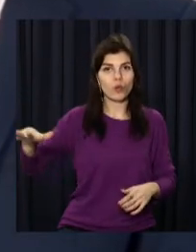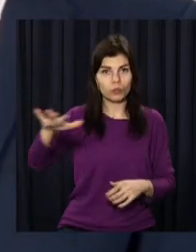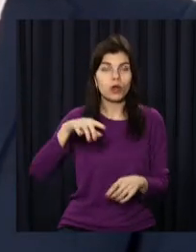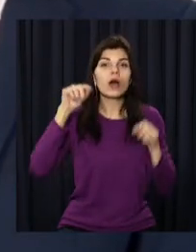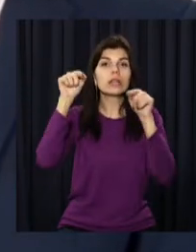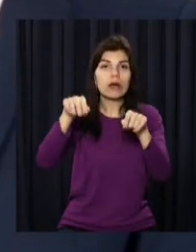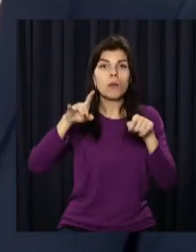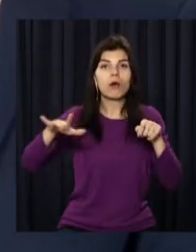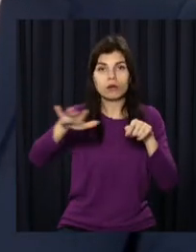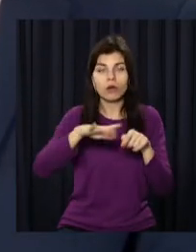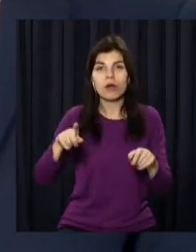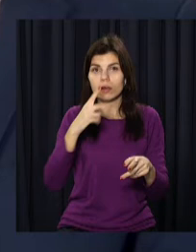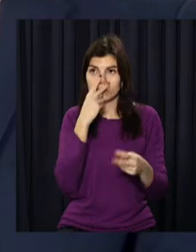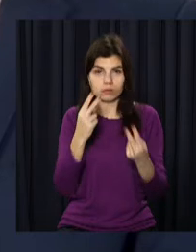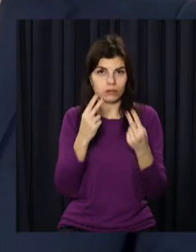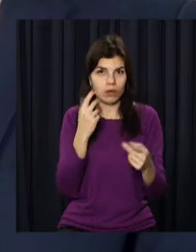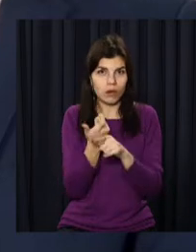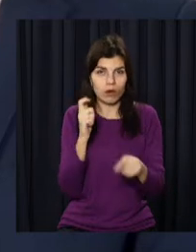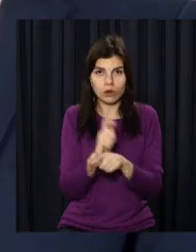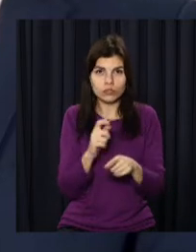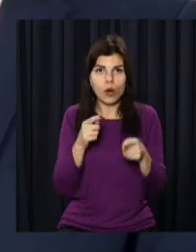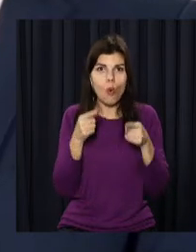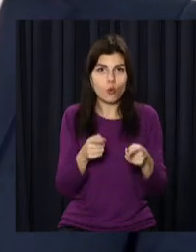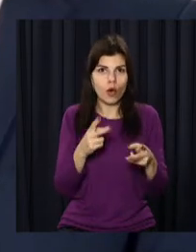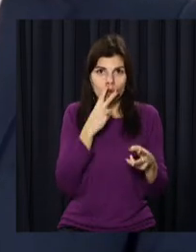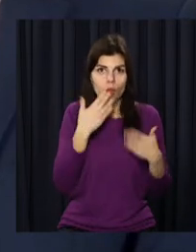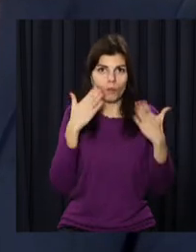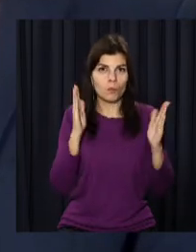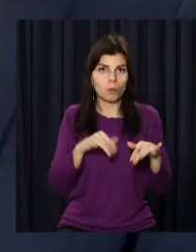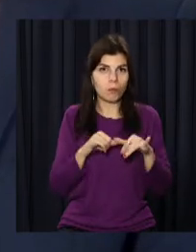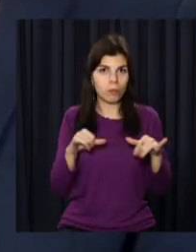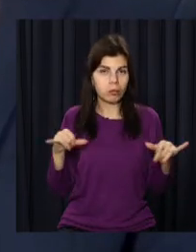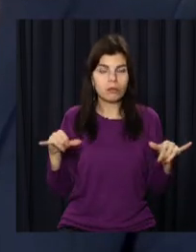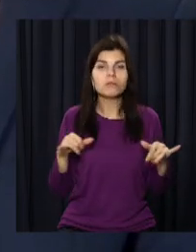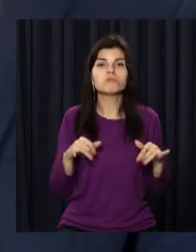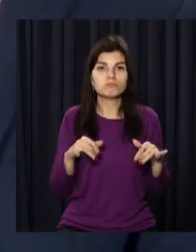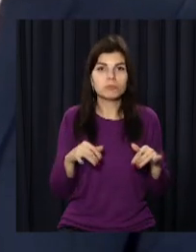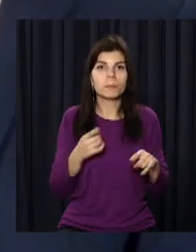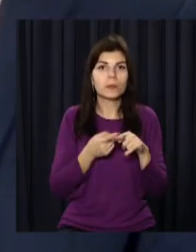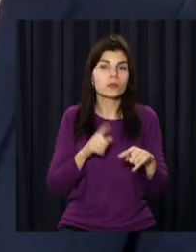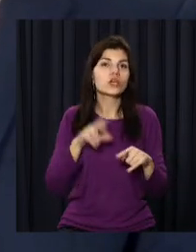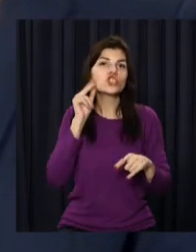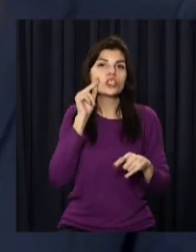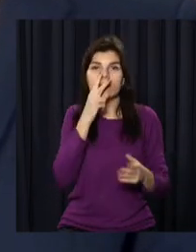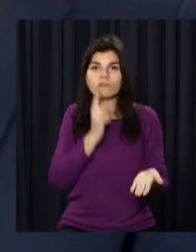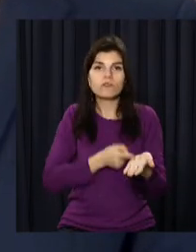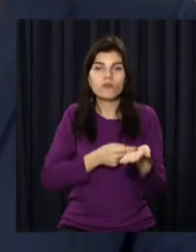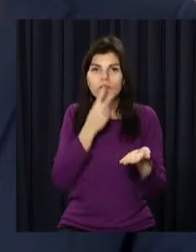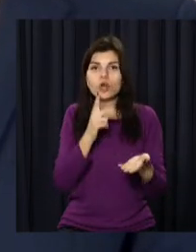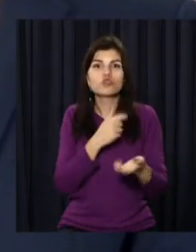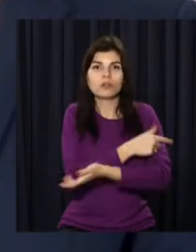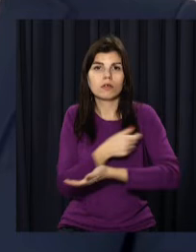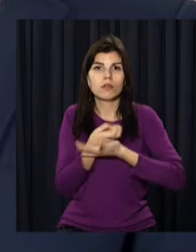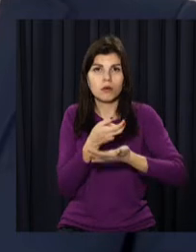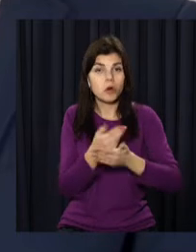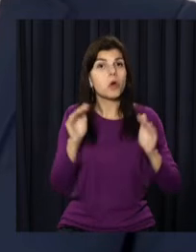Адже в цих регіонах спостерігається загрозлива епідемічна ситуація. Проте наразі цифри свідчать, що до лікарень